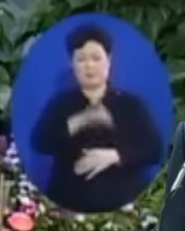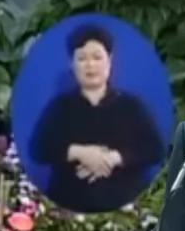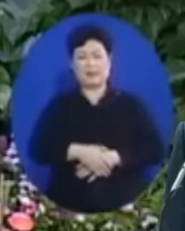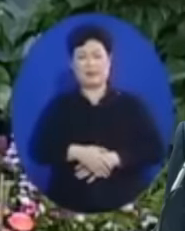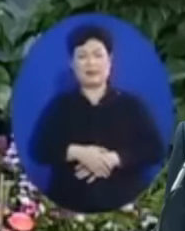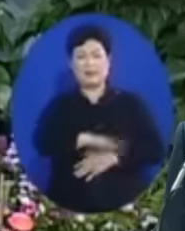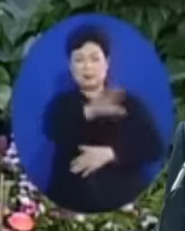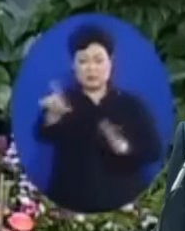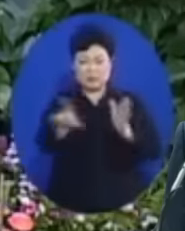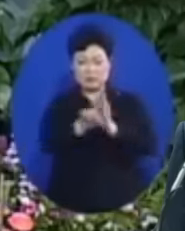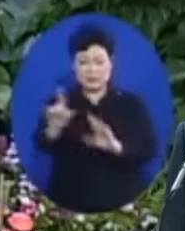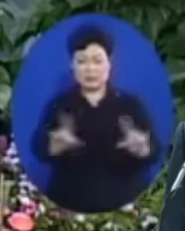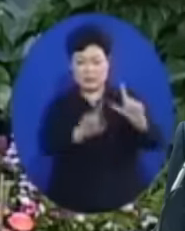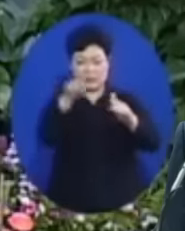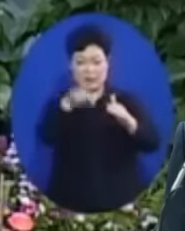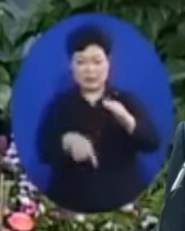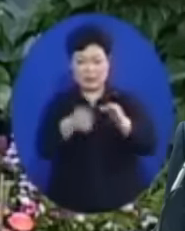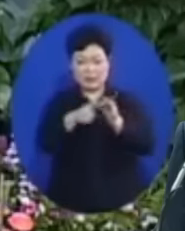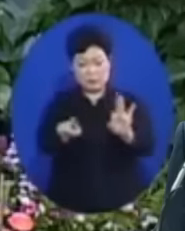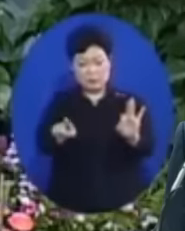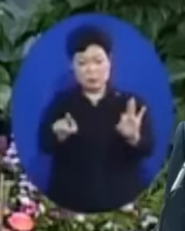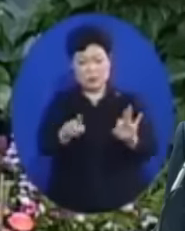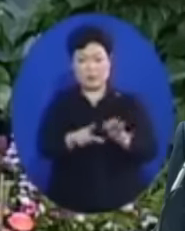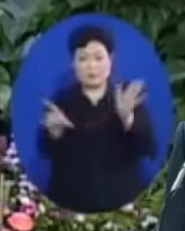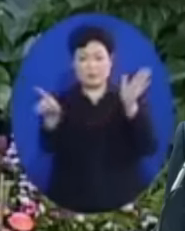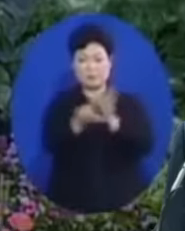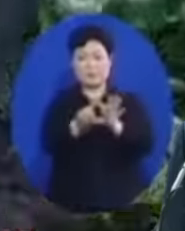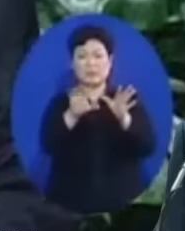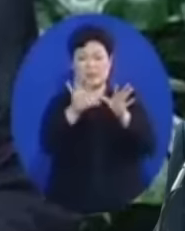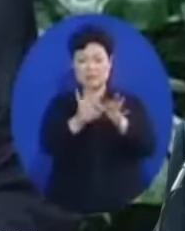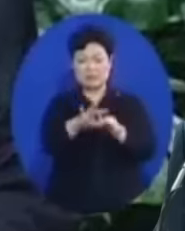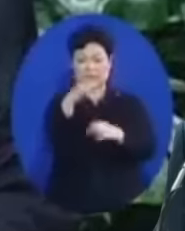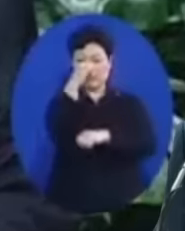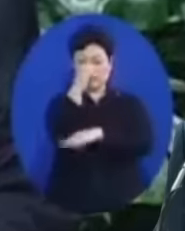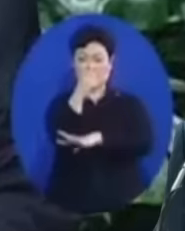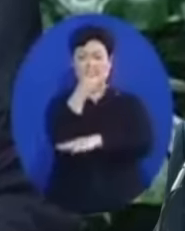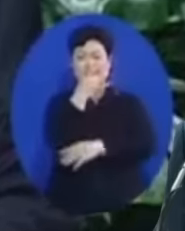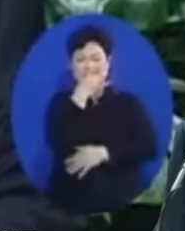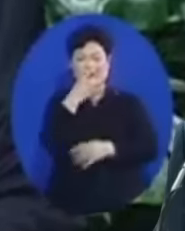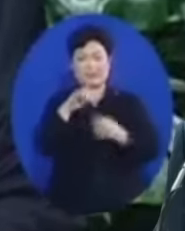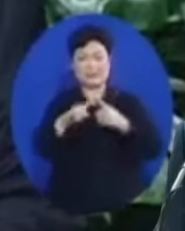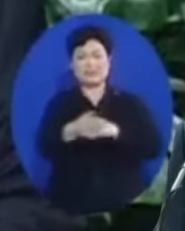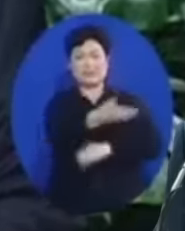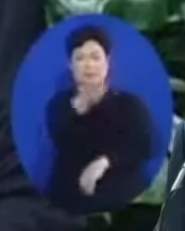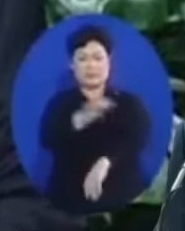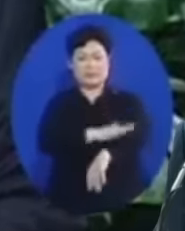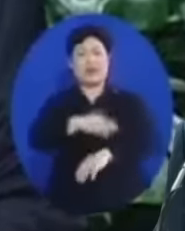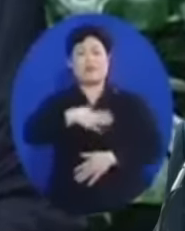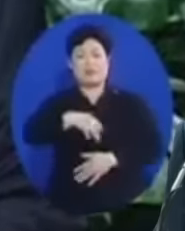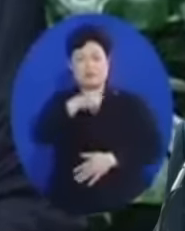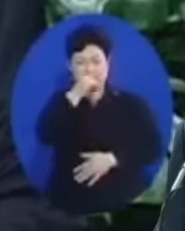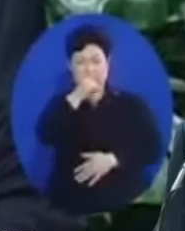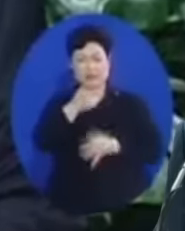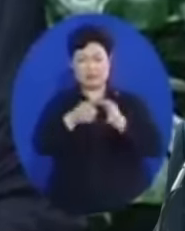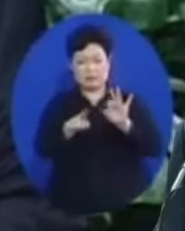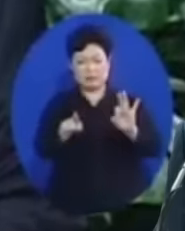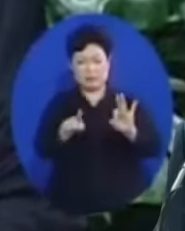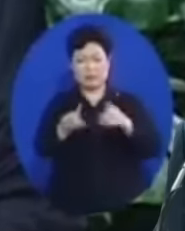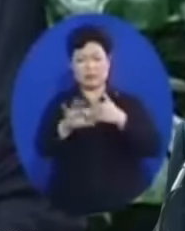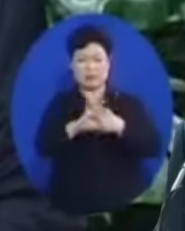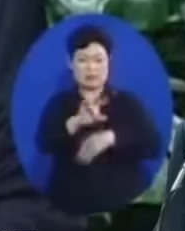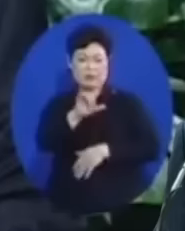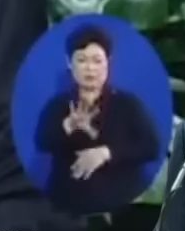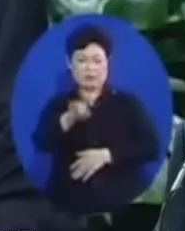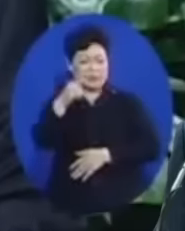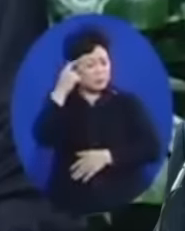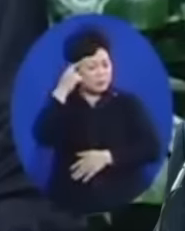우리 시방생활 가운데 11조가 믿음의 종자 씨앗이라는 것을 우리는 잘 알고 있는 것입니다. 11조 하면 제일